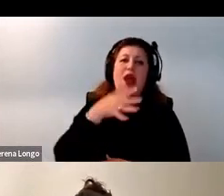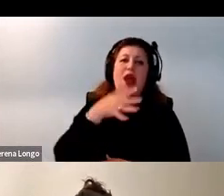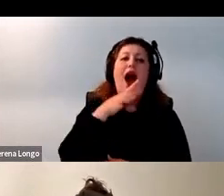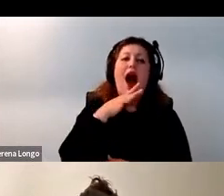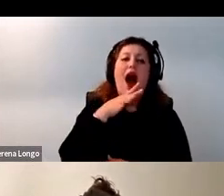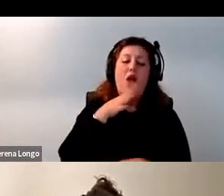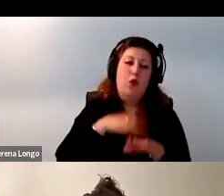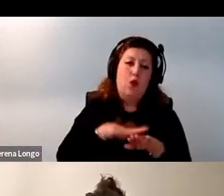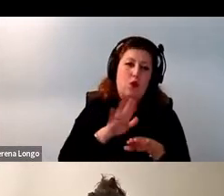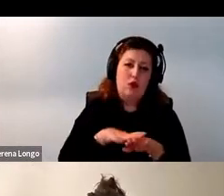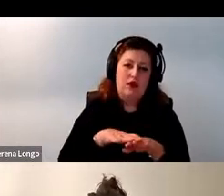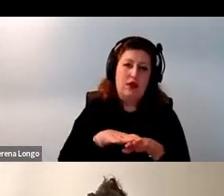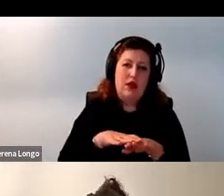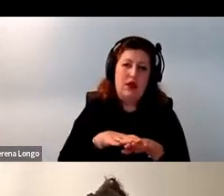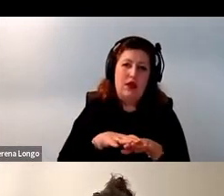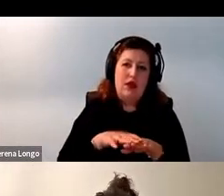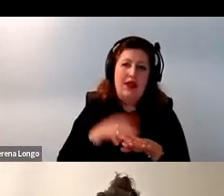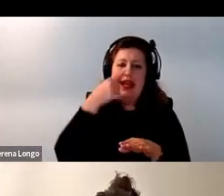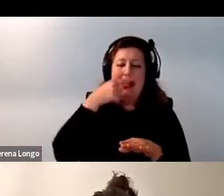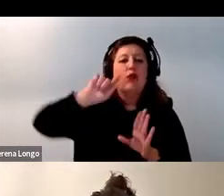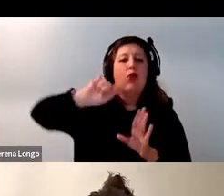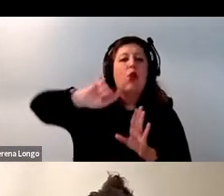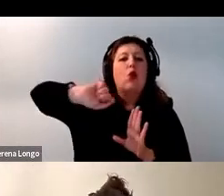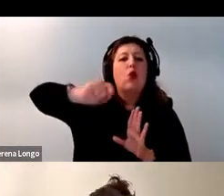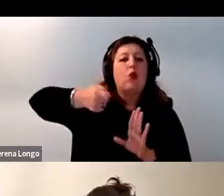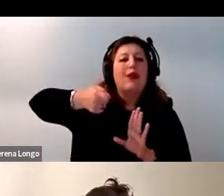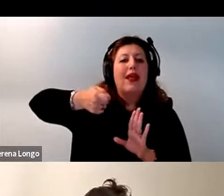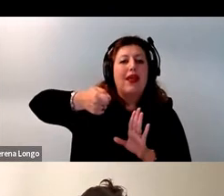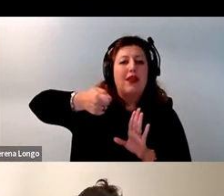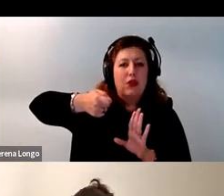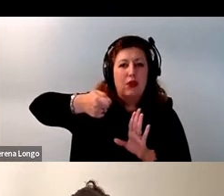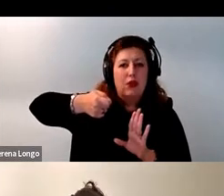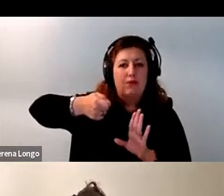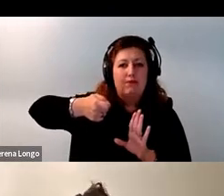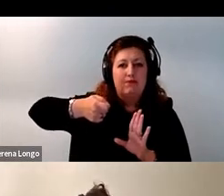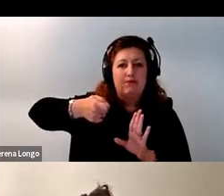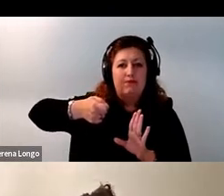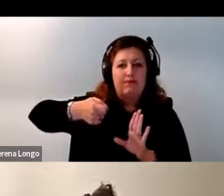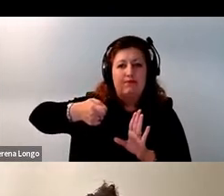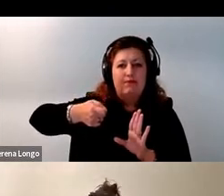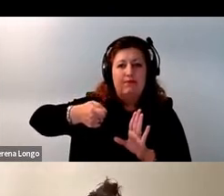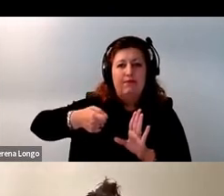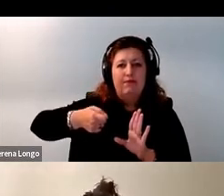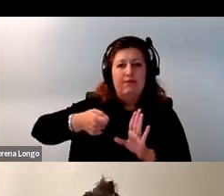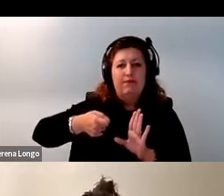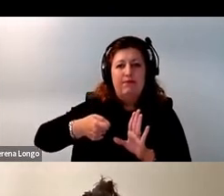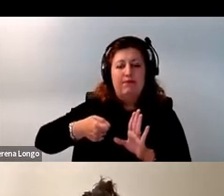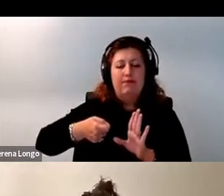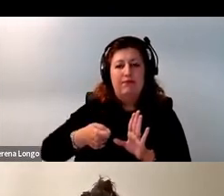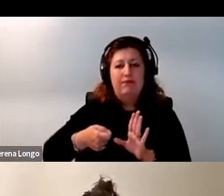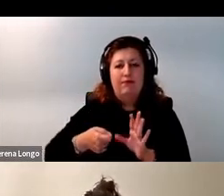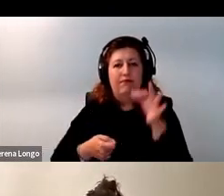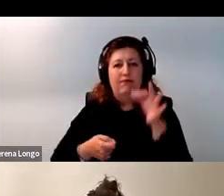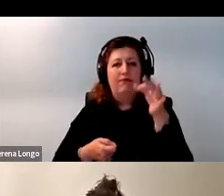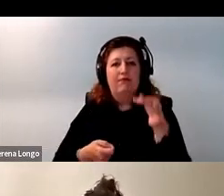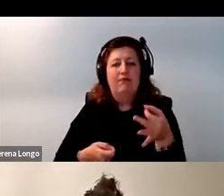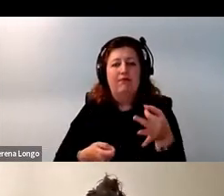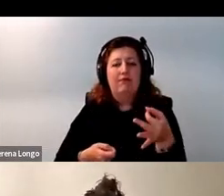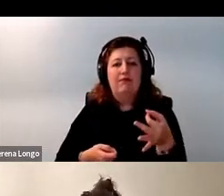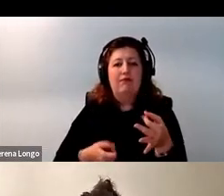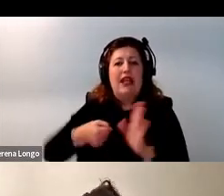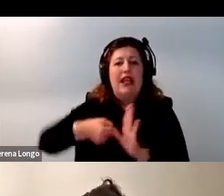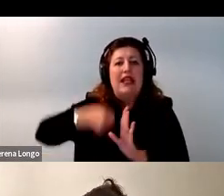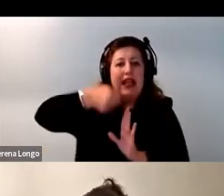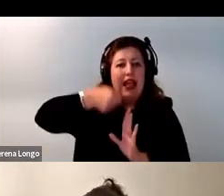in ogni cabina, non so come definirlo, in cui c'è ovviamente il solito secchiello che già